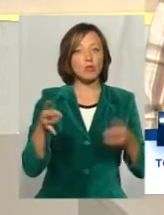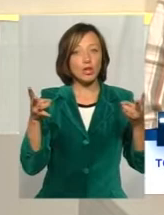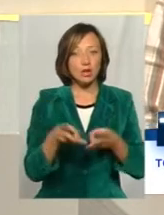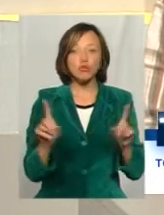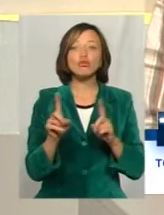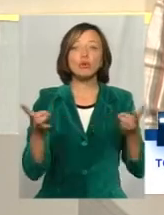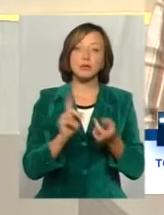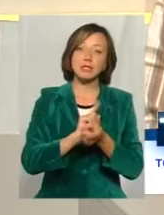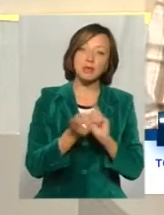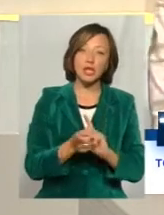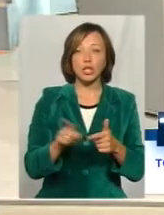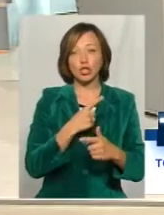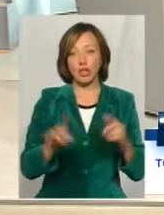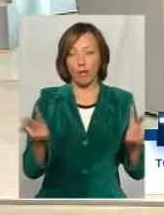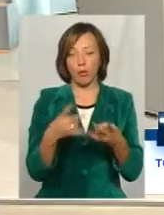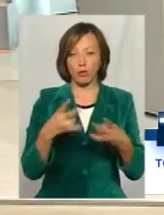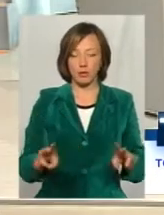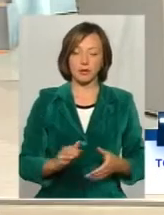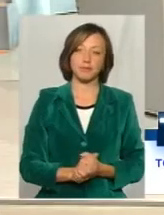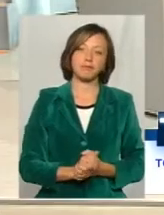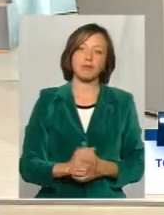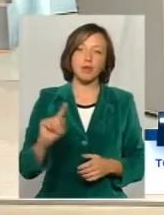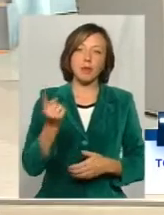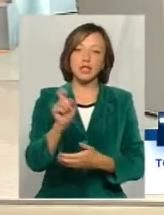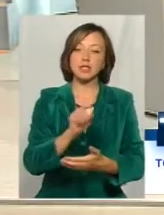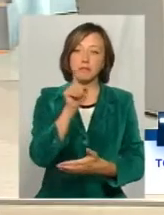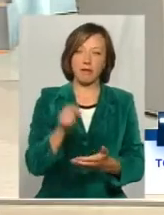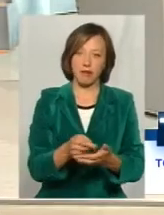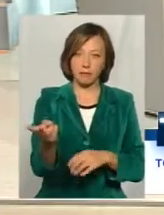змінити, чи не потрібно. Ну і перше запитання до вас обох. Все ж таки,